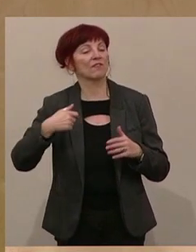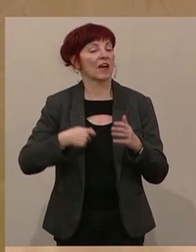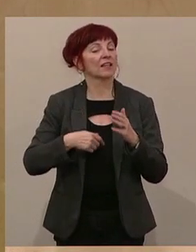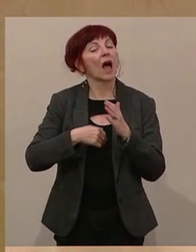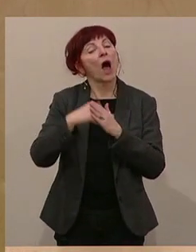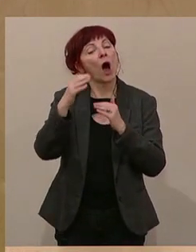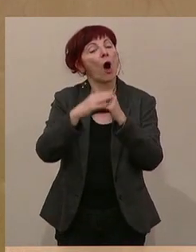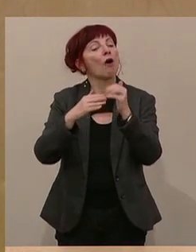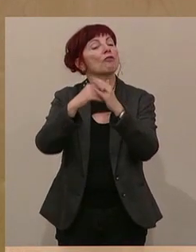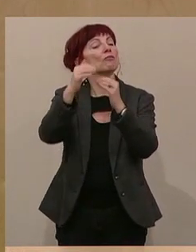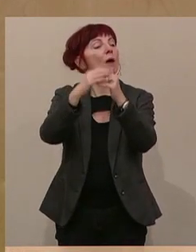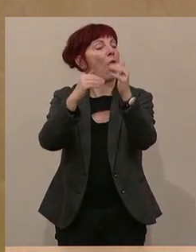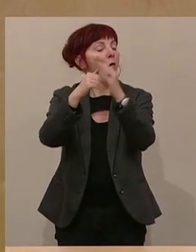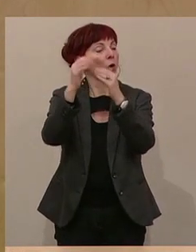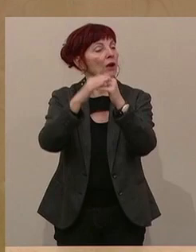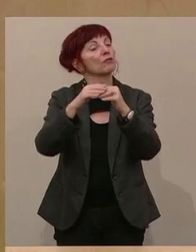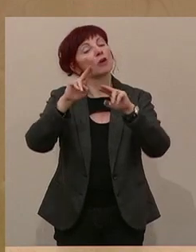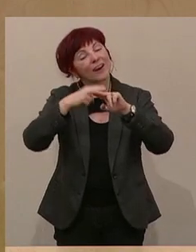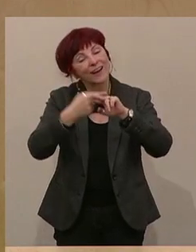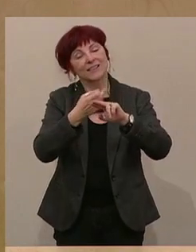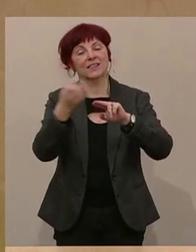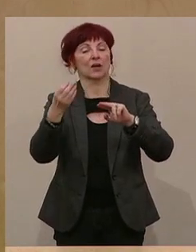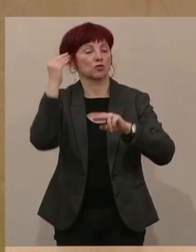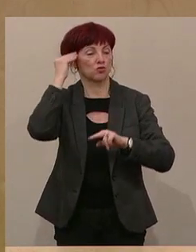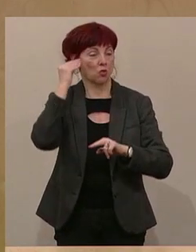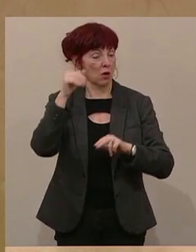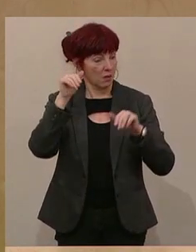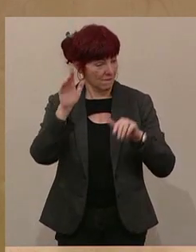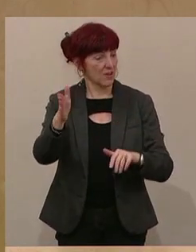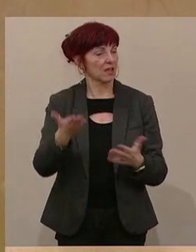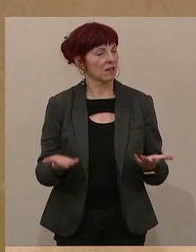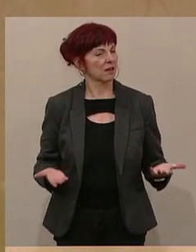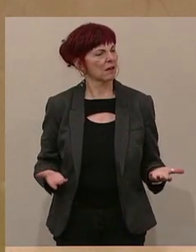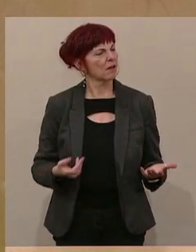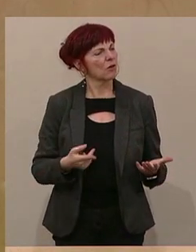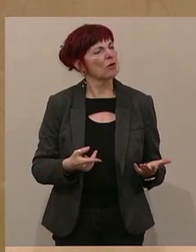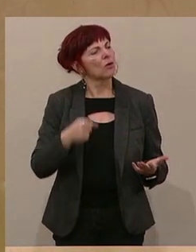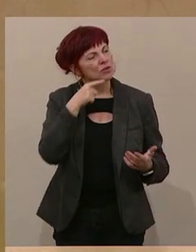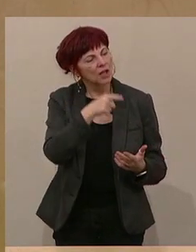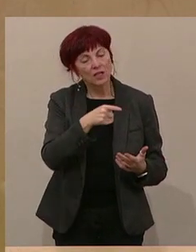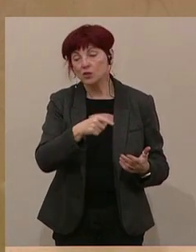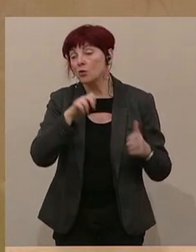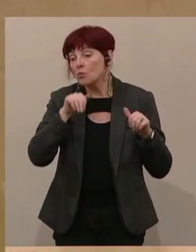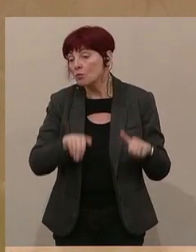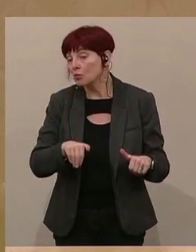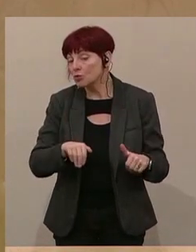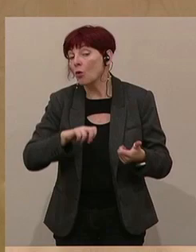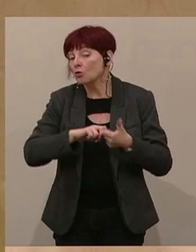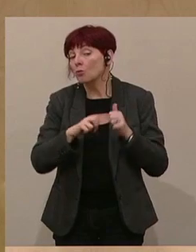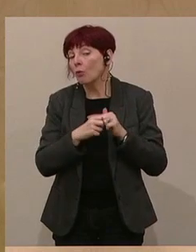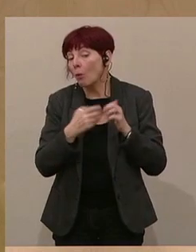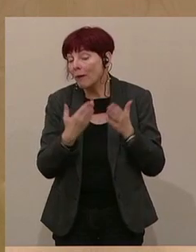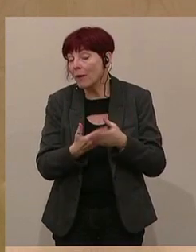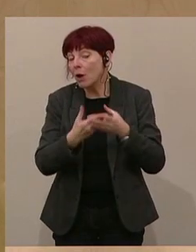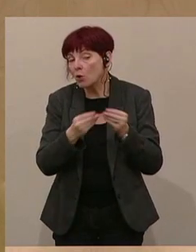man auf die Reihe bringen und noch zusätzlich Probleme lösen. Sie fordern eine kostenlose Förderung,